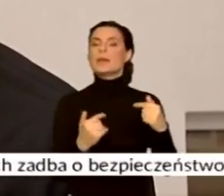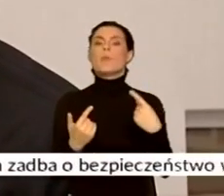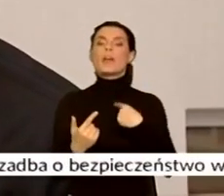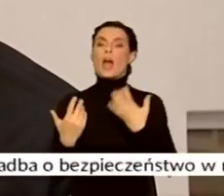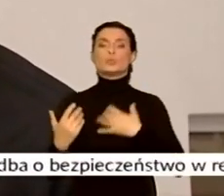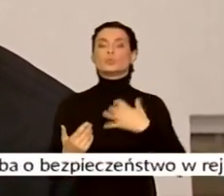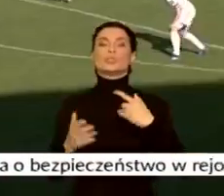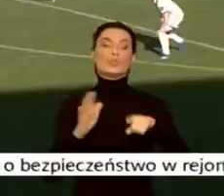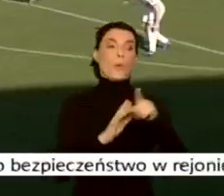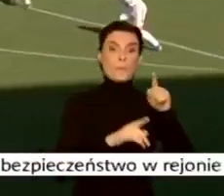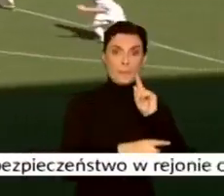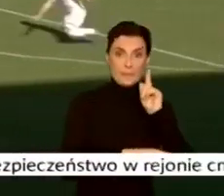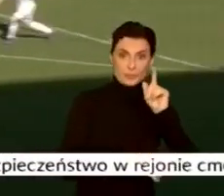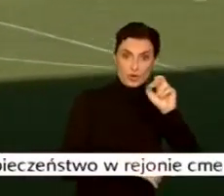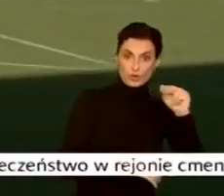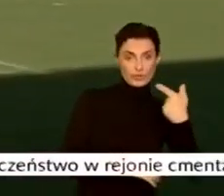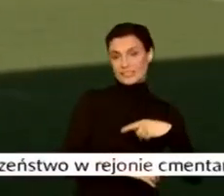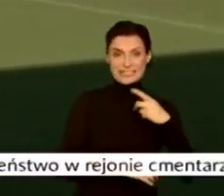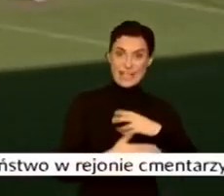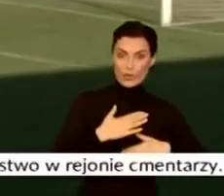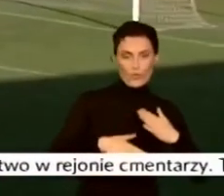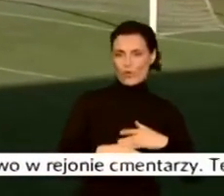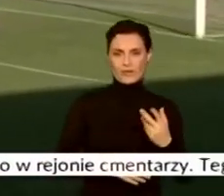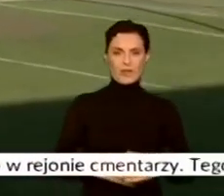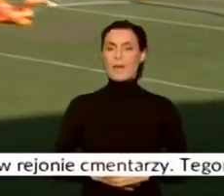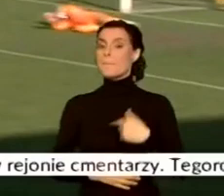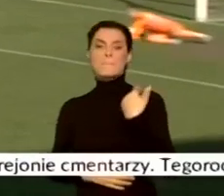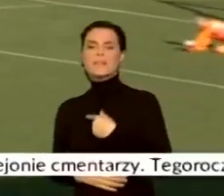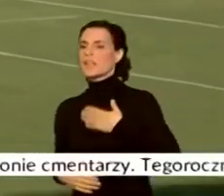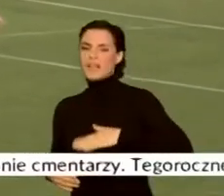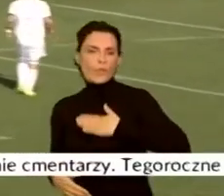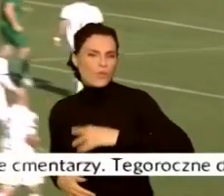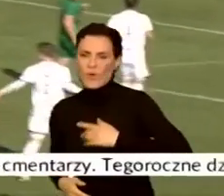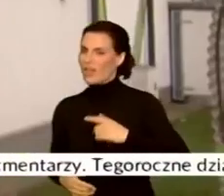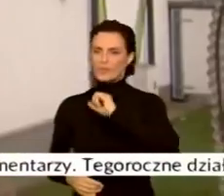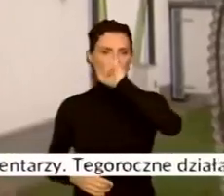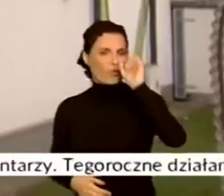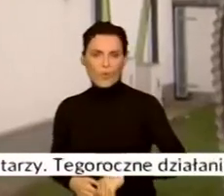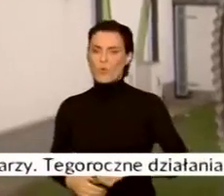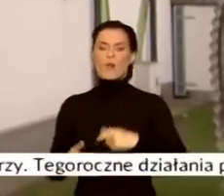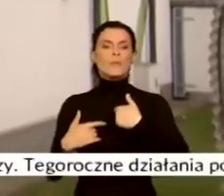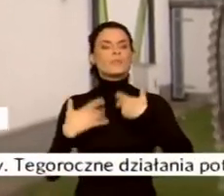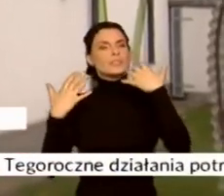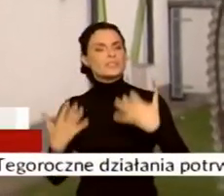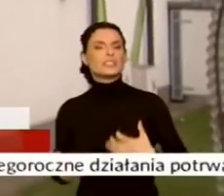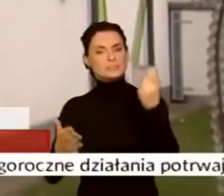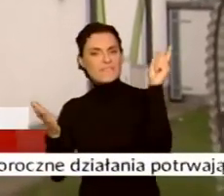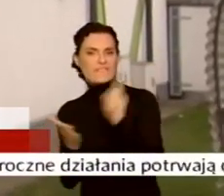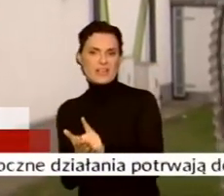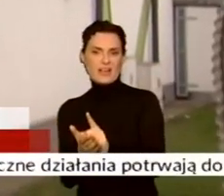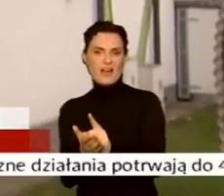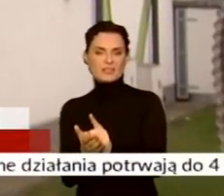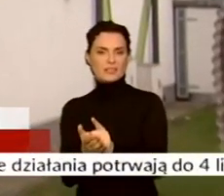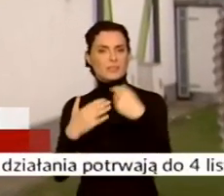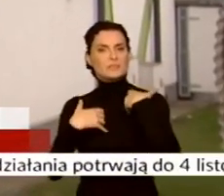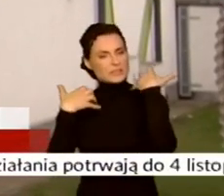jest zadowolony po tym spotkaniu, że musiał się podzielić punktami. Jesteśmy bardzo niezadowoleni po tym meczu, jeśli chodzi o wynik, bo chcieliśmy to wygrać i gdzieś tam w górze